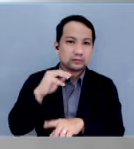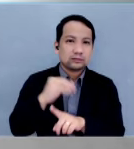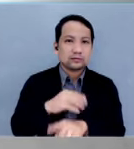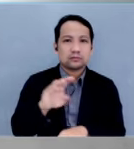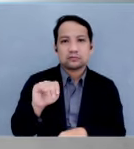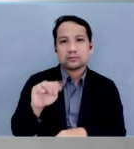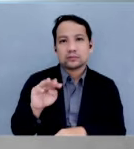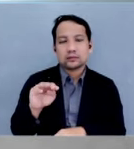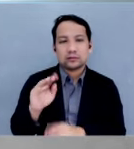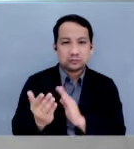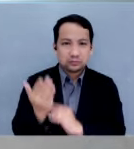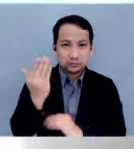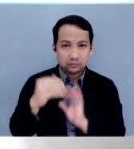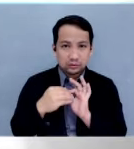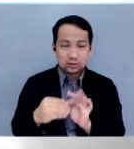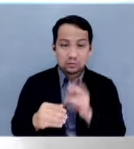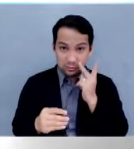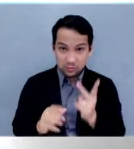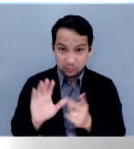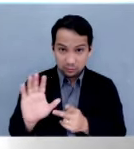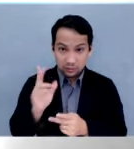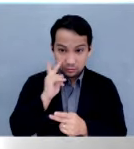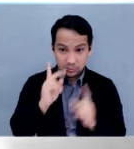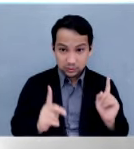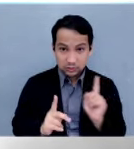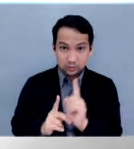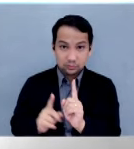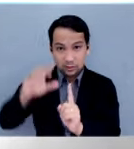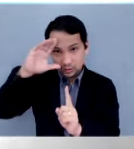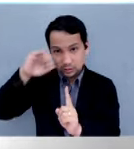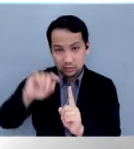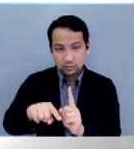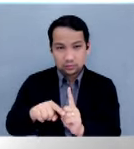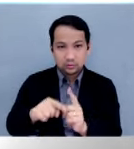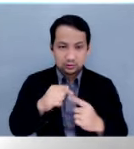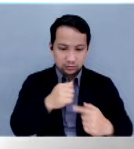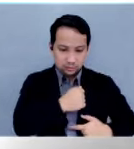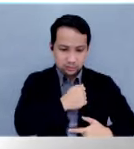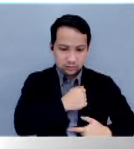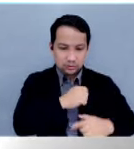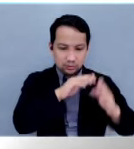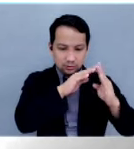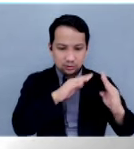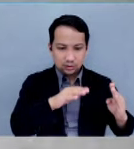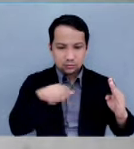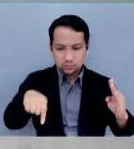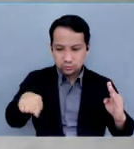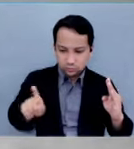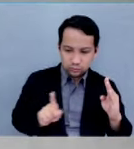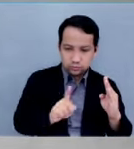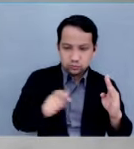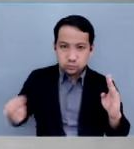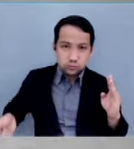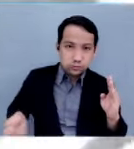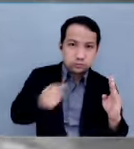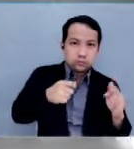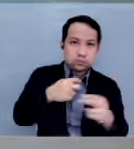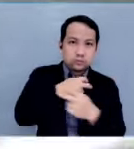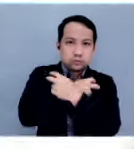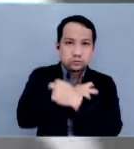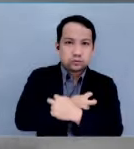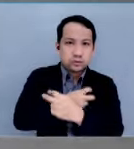madaling araw. Makikita ang pagdaan ng isang lalaki sa guardhouse. Dito sinabuyan niya ng asido sa mukha ang